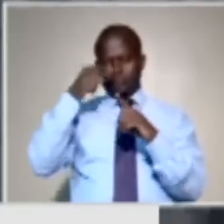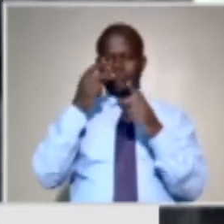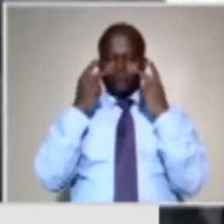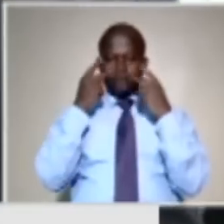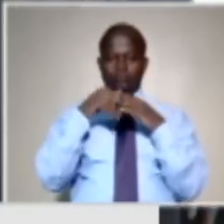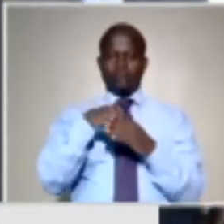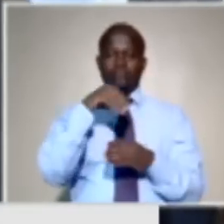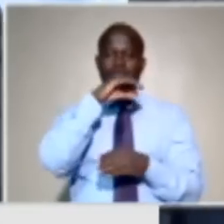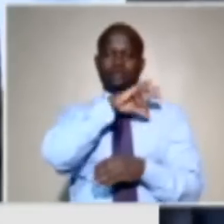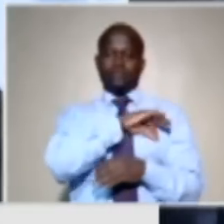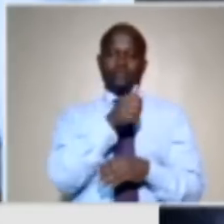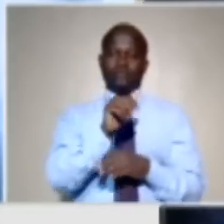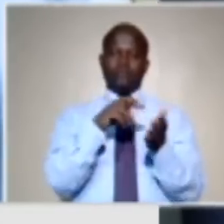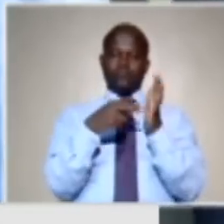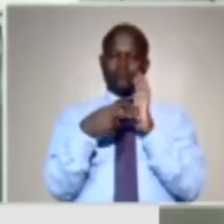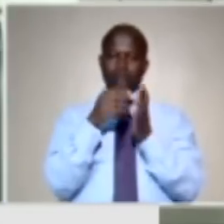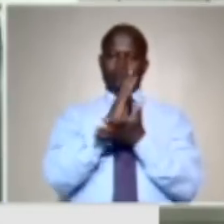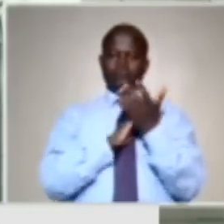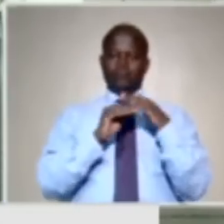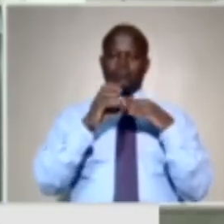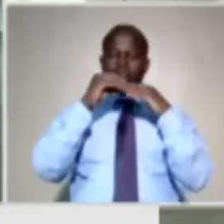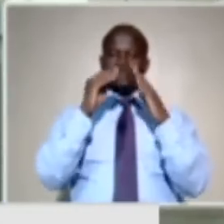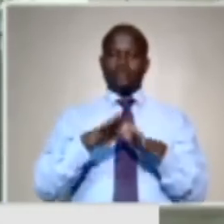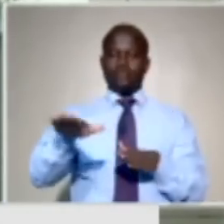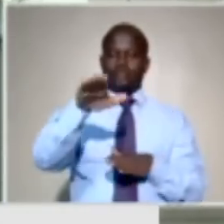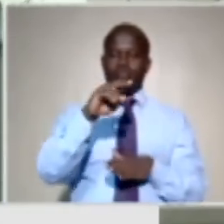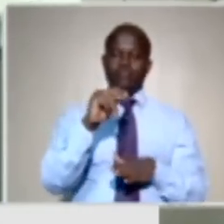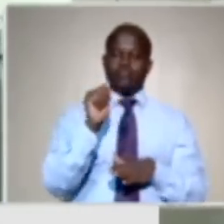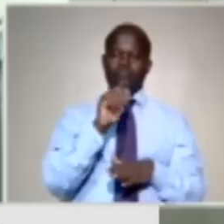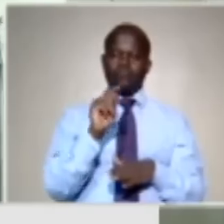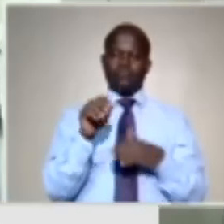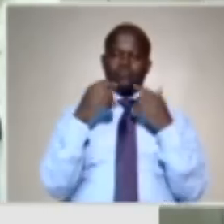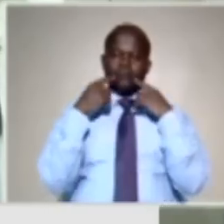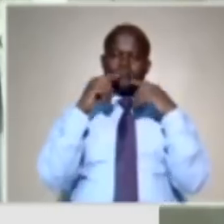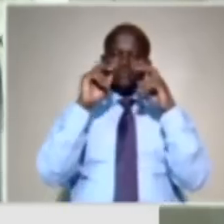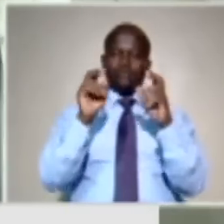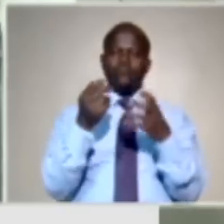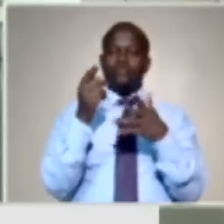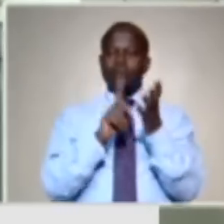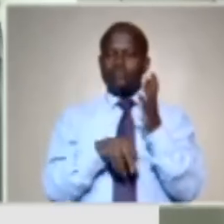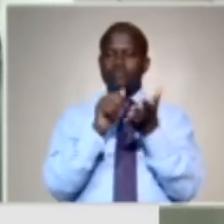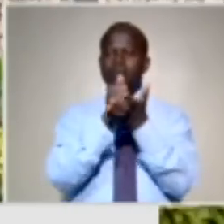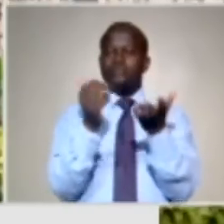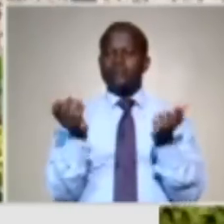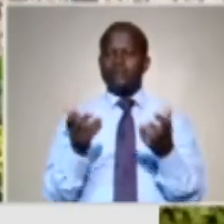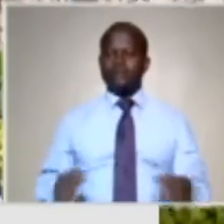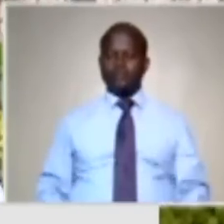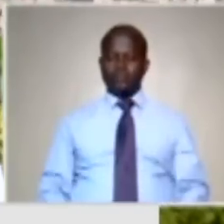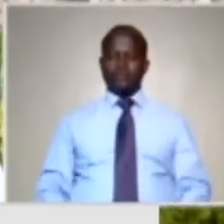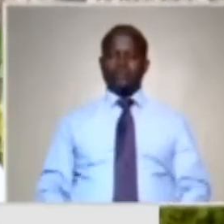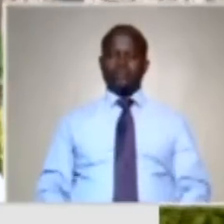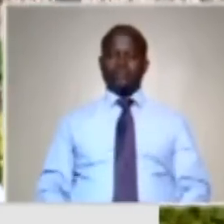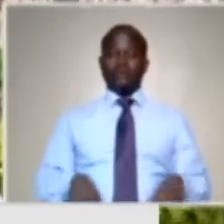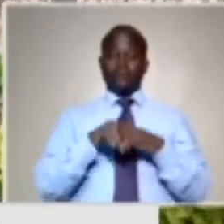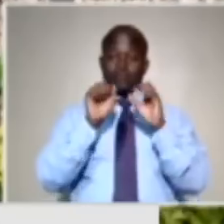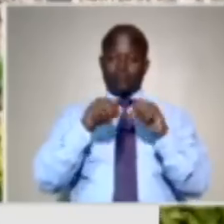z'uyu mushinga. Bamwe mu bayobozi b'ibigo byo mu karere ka Nyanza barasobanura icyo izi gaze bahawe zabamariye. Shora